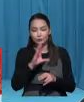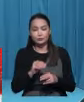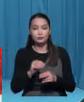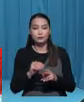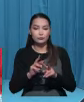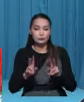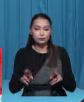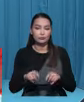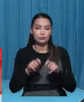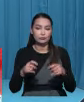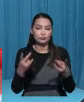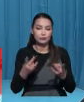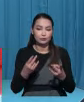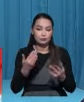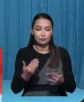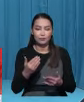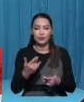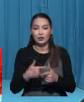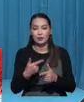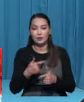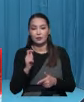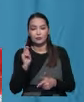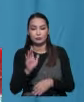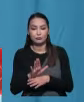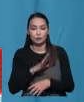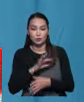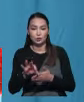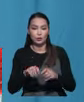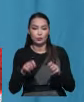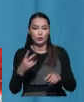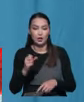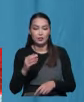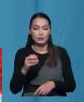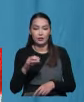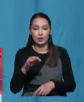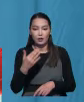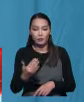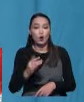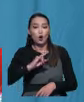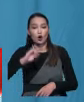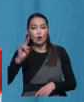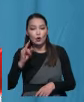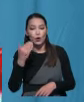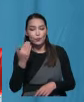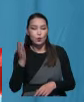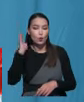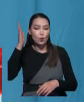Сергей Луганскийдің атын беру туралы тапсырма бердім. Алматылық даңқты ұшқыштың өнегелі